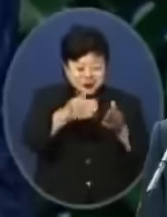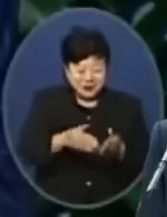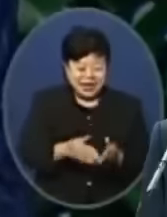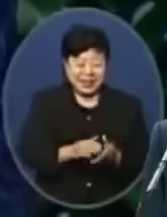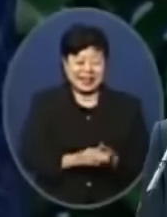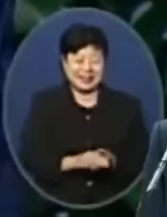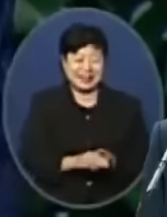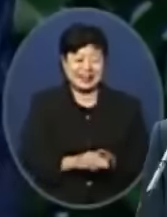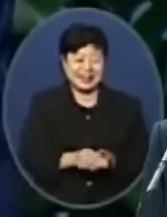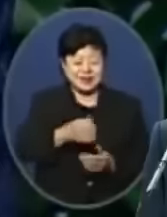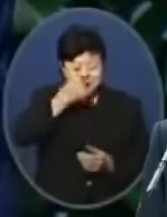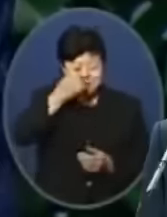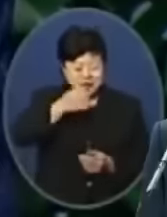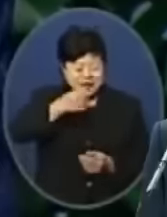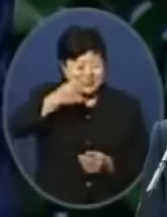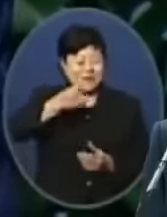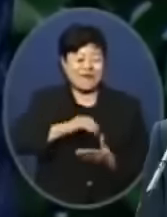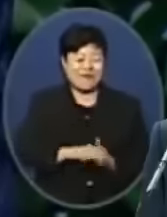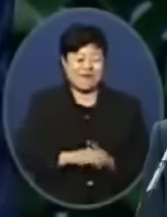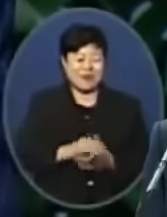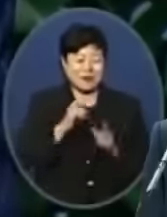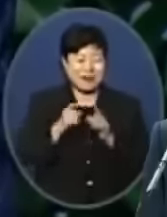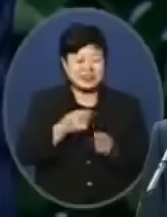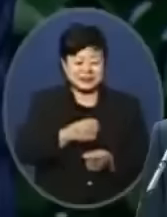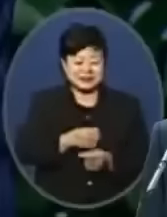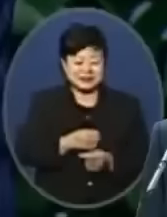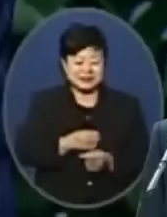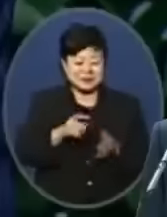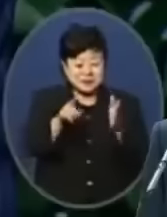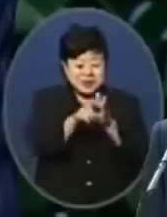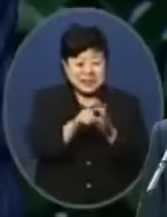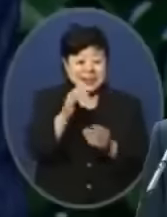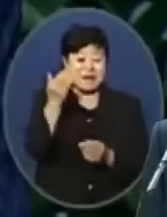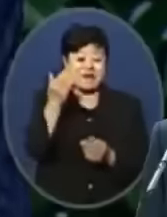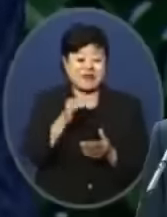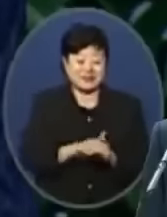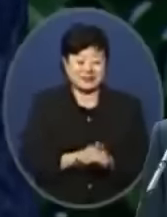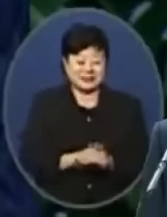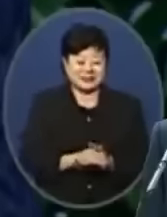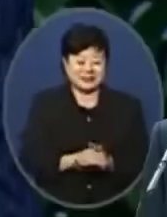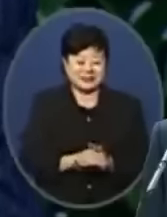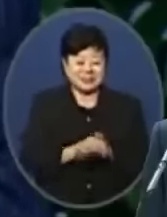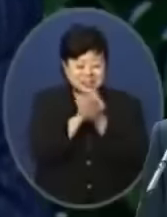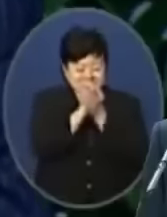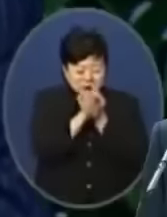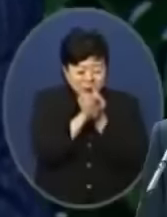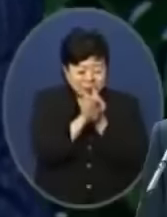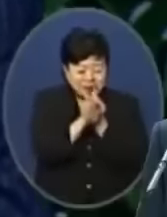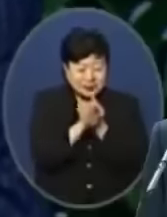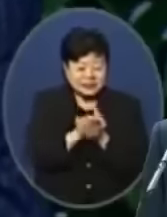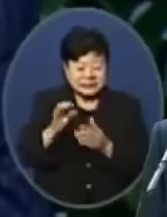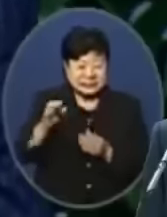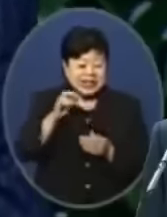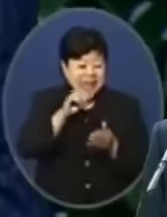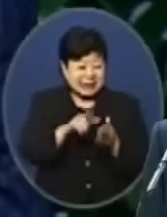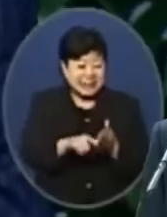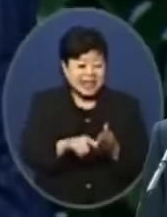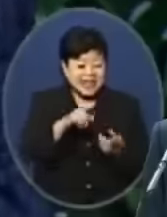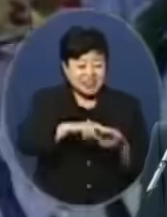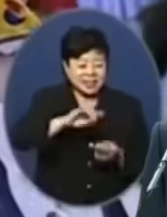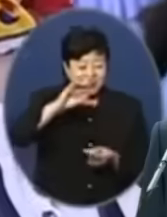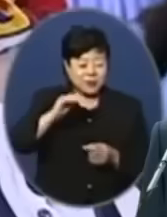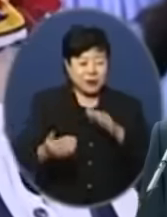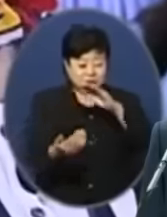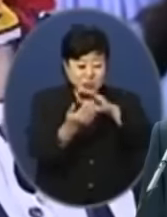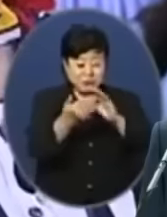통하여 꿈을 꾸게 되고 믿게 되고 그것을 기도하면서 입술로 시인하면 그대로